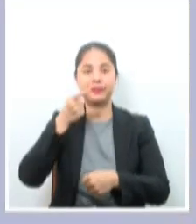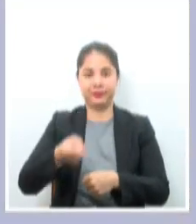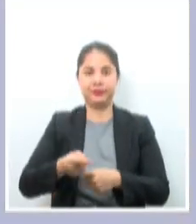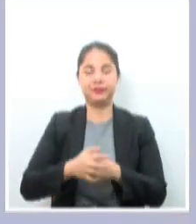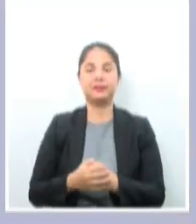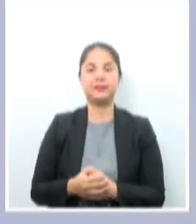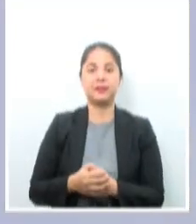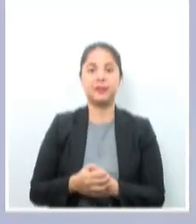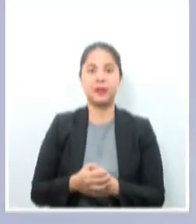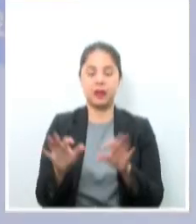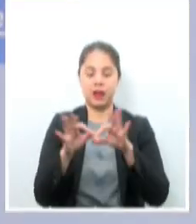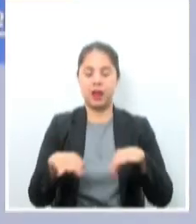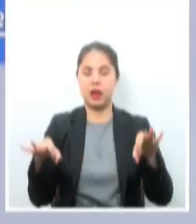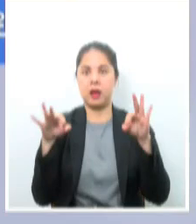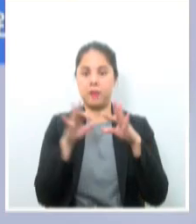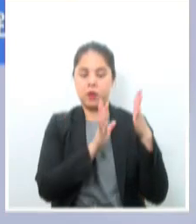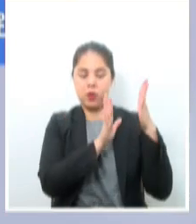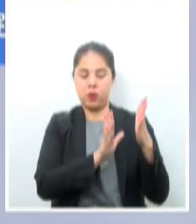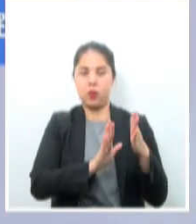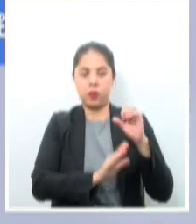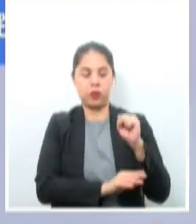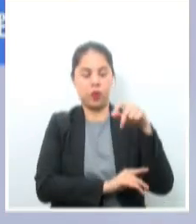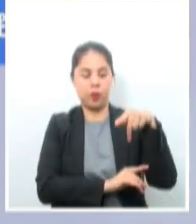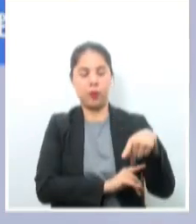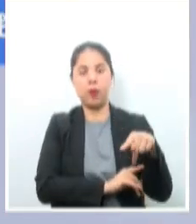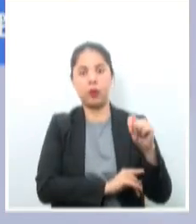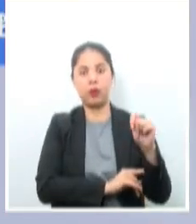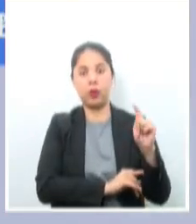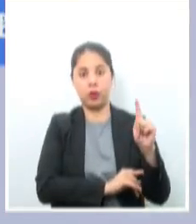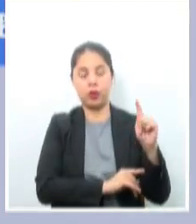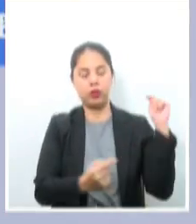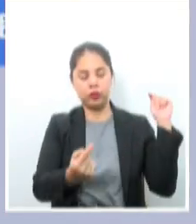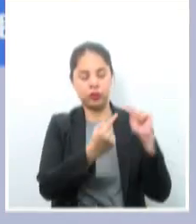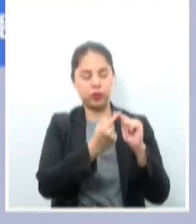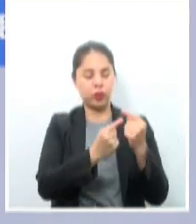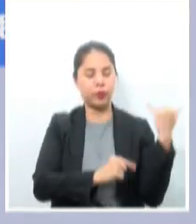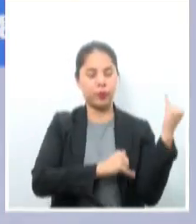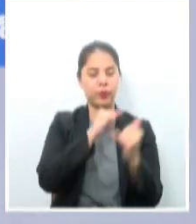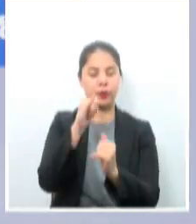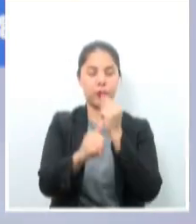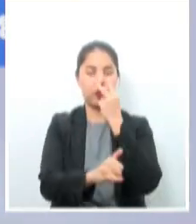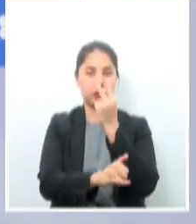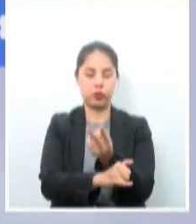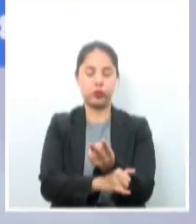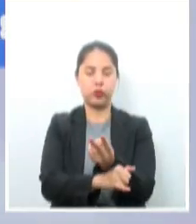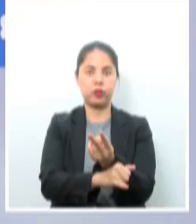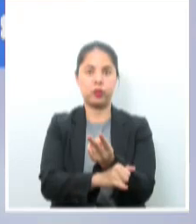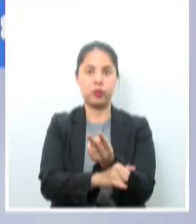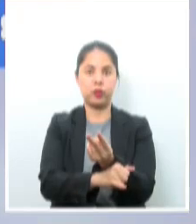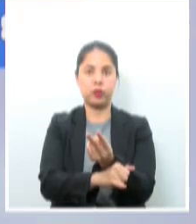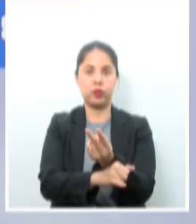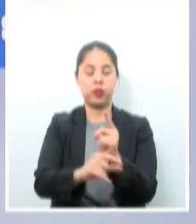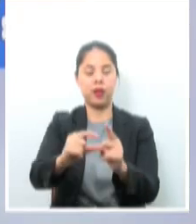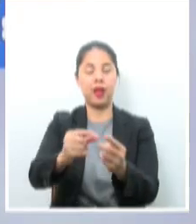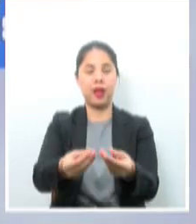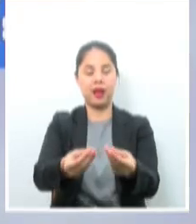วิเทศเชิงรุกจากสำนักงานเขตพื้นที่การศึกษา จนได้มาซึ่งคำว่า